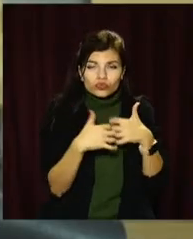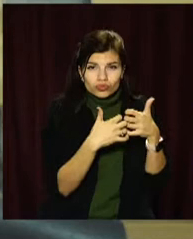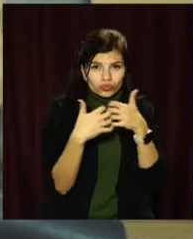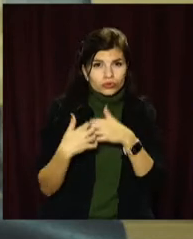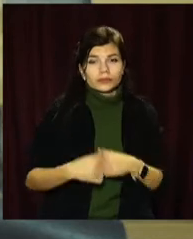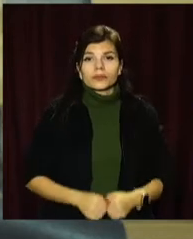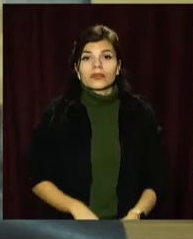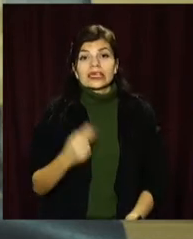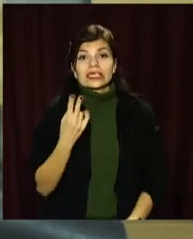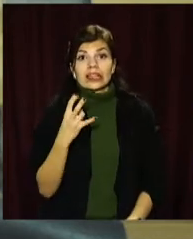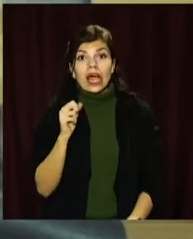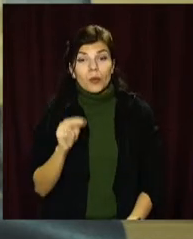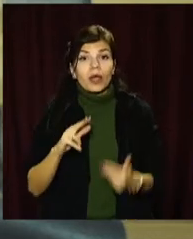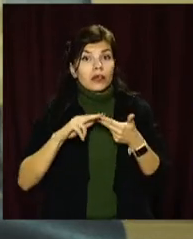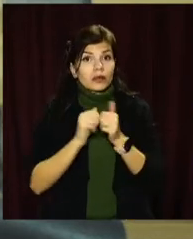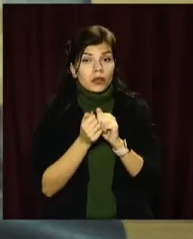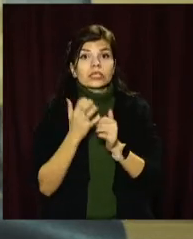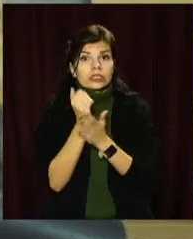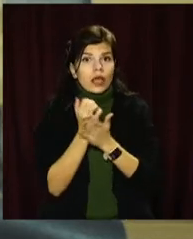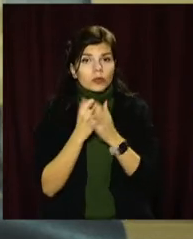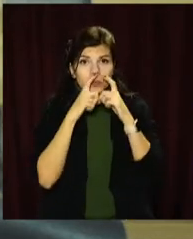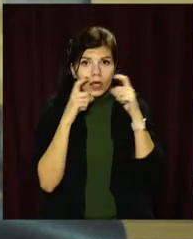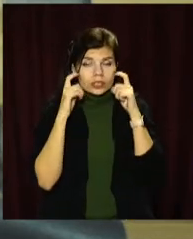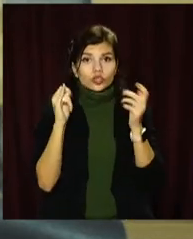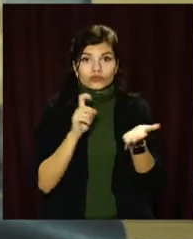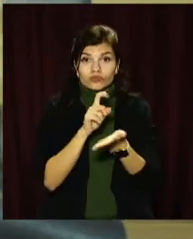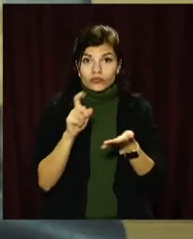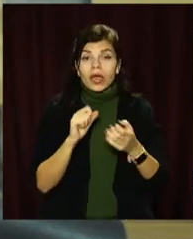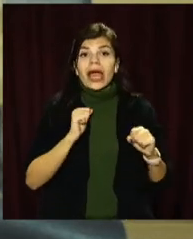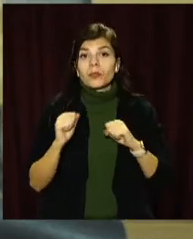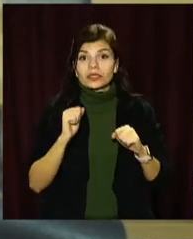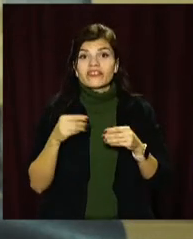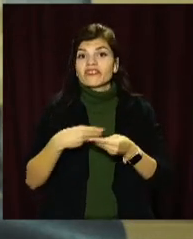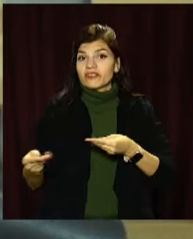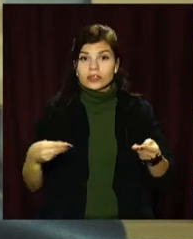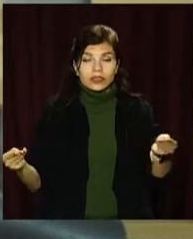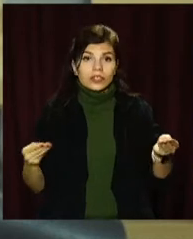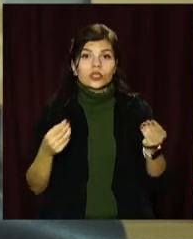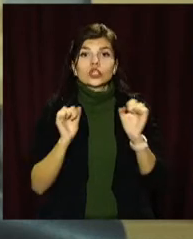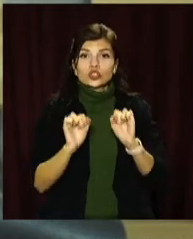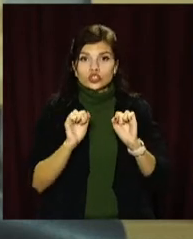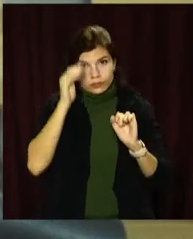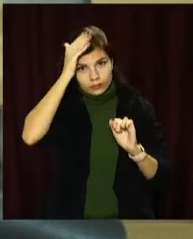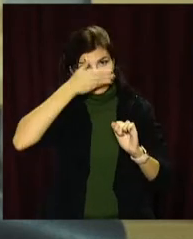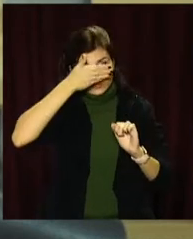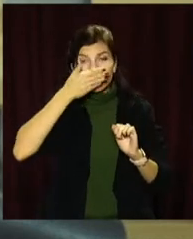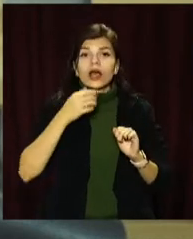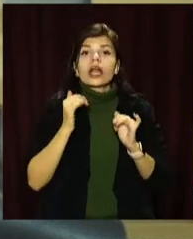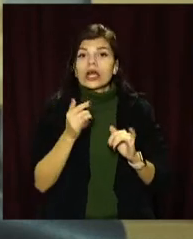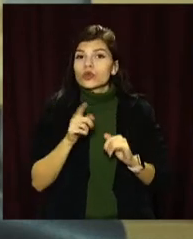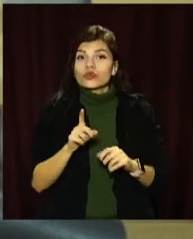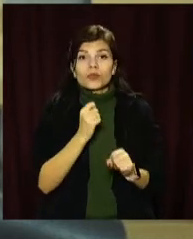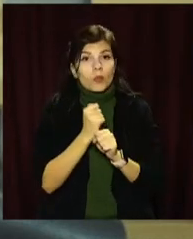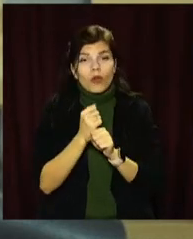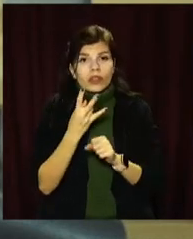У ЦНАПі Кам'янського запаслися масками та антисептиками, адміністраторам видали захисні щитки. Все для того, аби робота